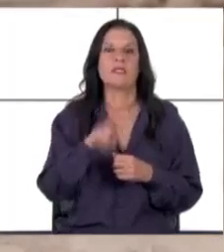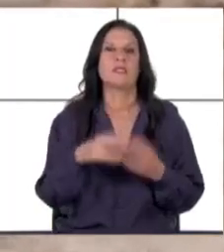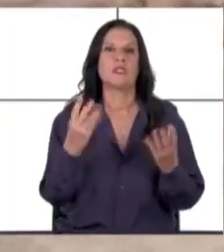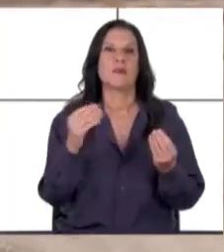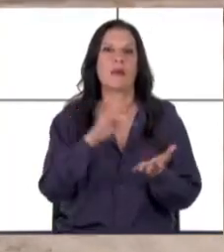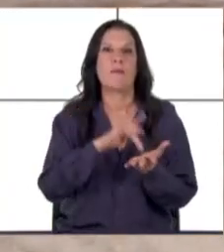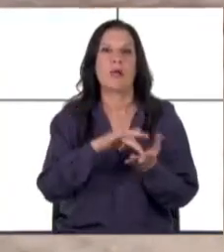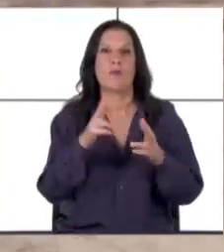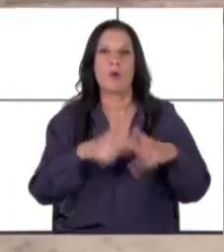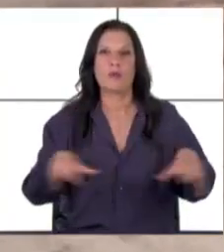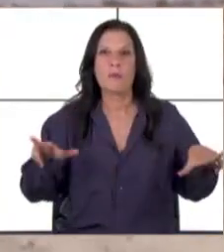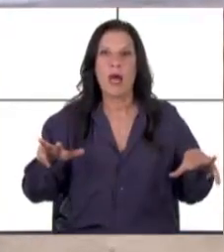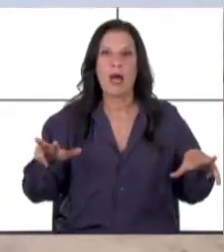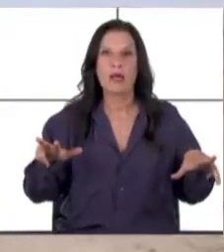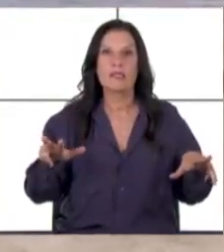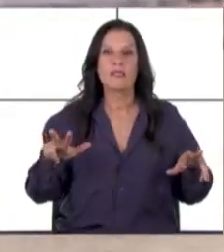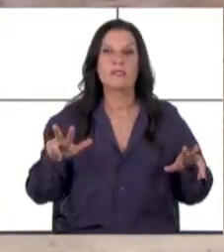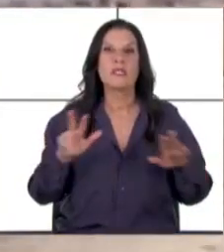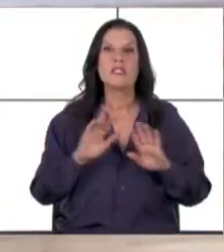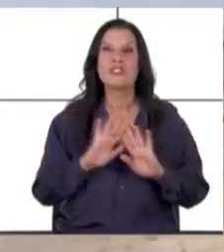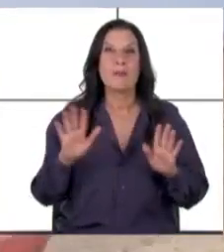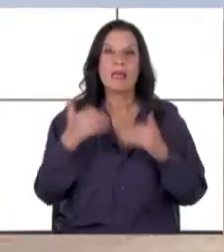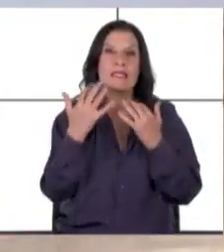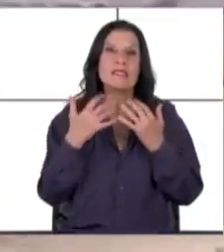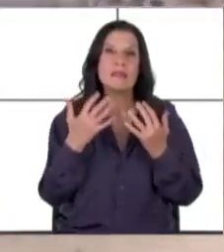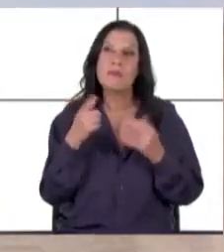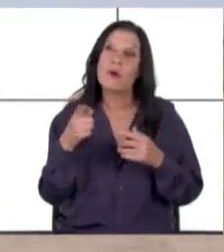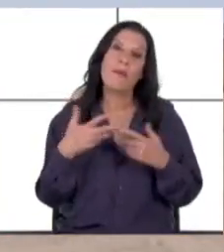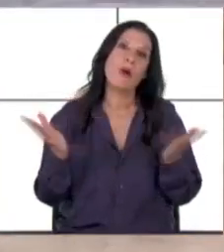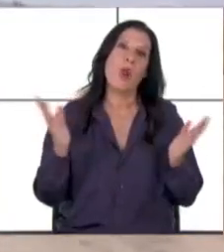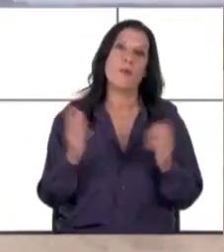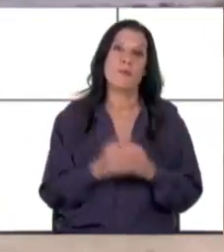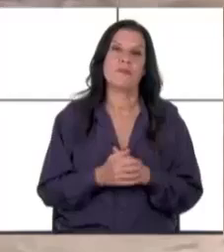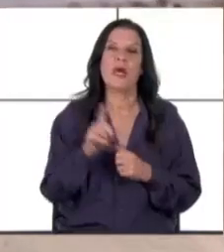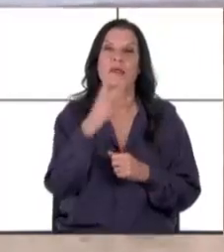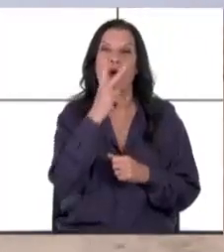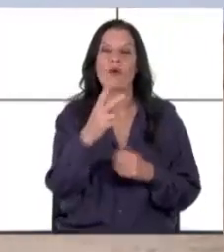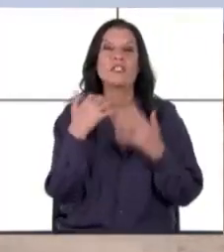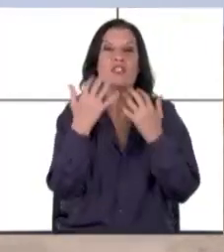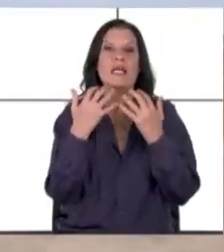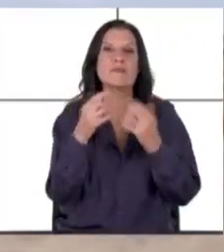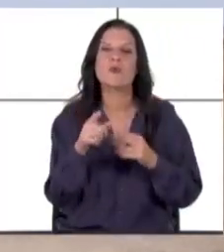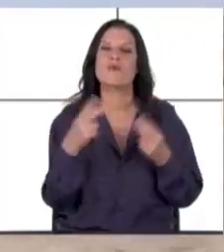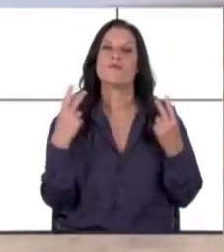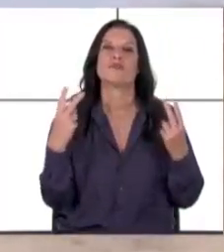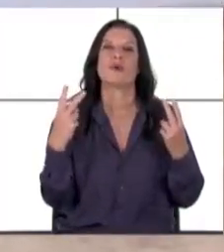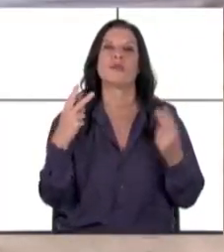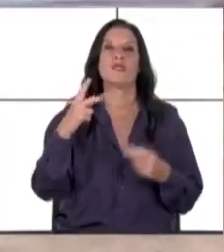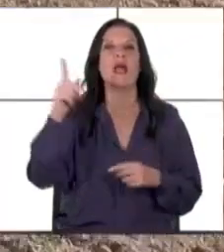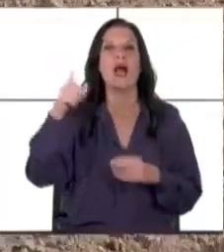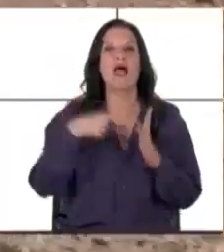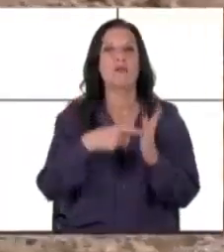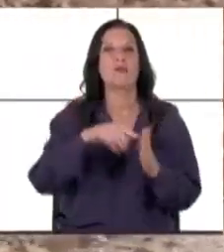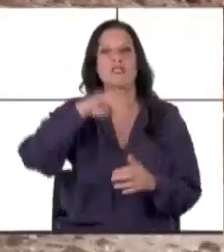בארץ שלולא הסיפור שלהן אין כלום ושום דבר, ואתה רואה כמה סיפור משמעותי. הדוגמה של הר קרקום היא מאוד מעניינת בהקשר